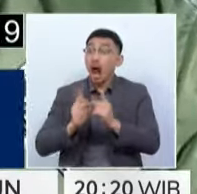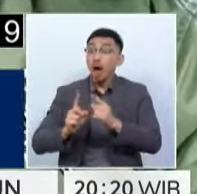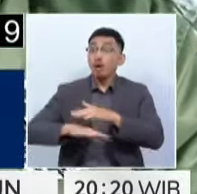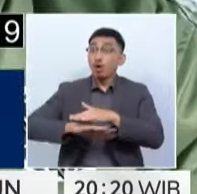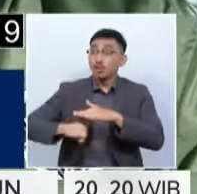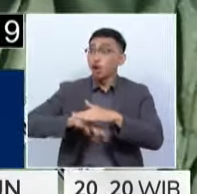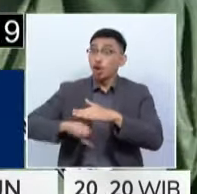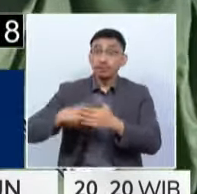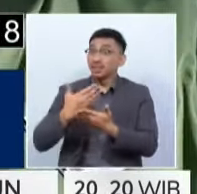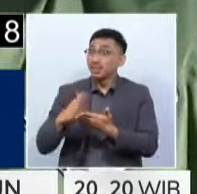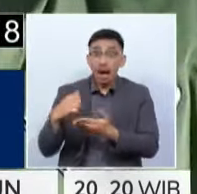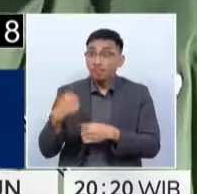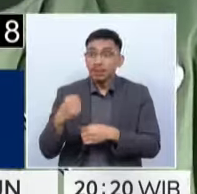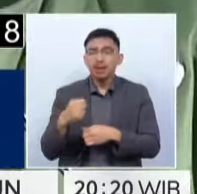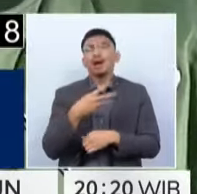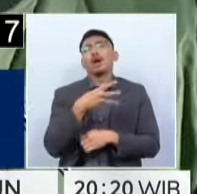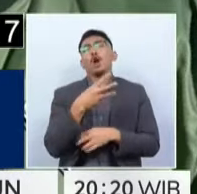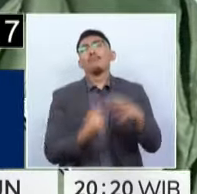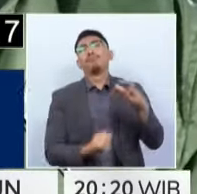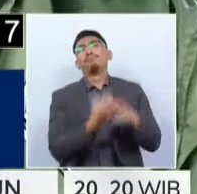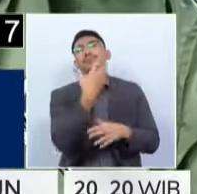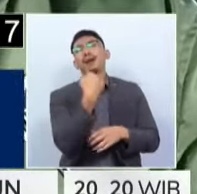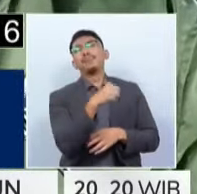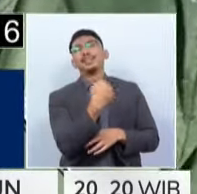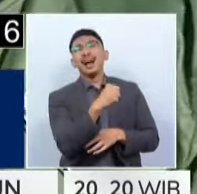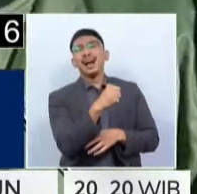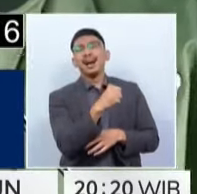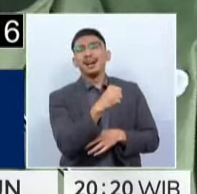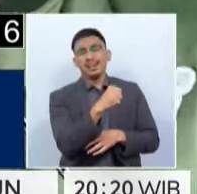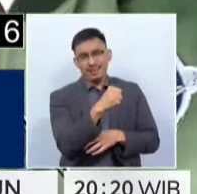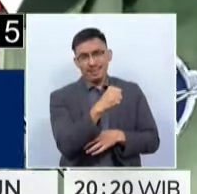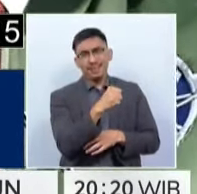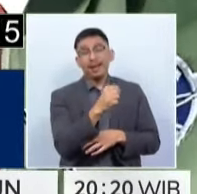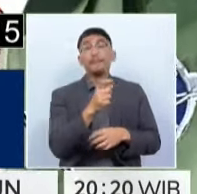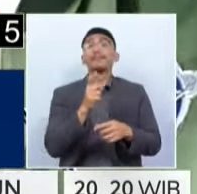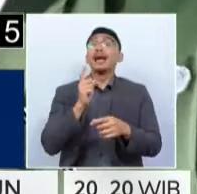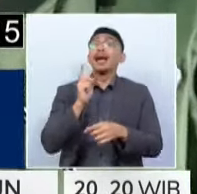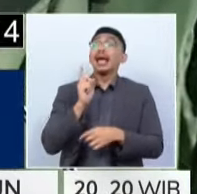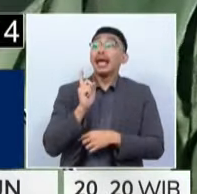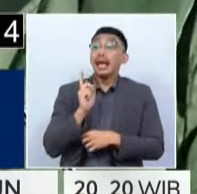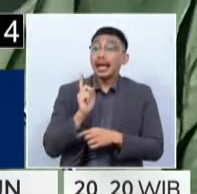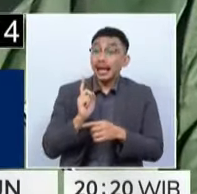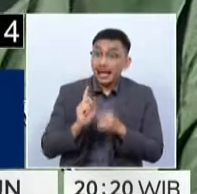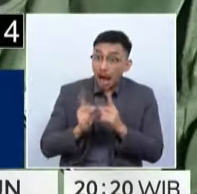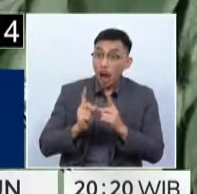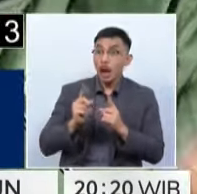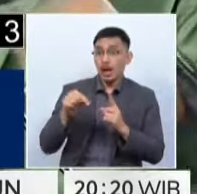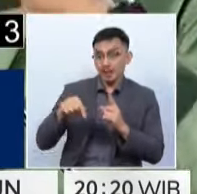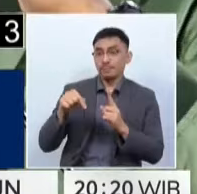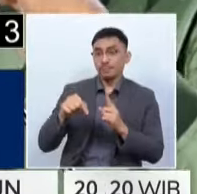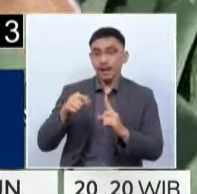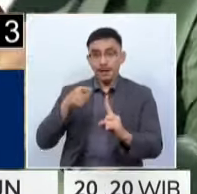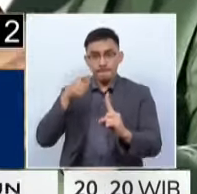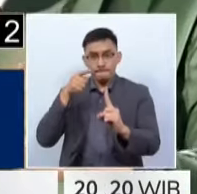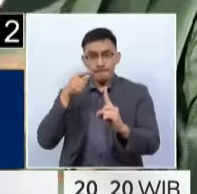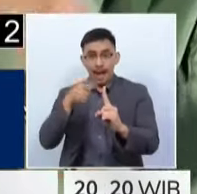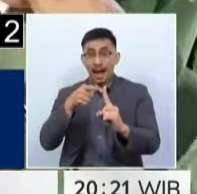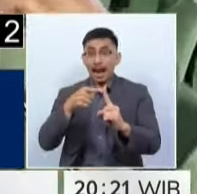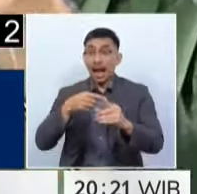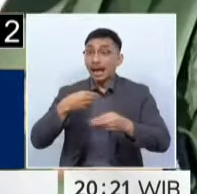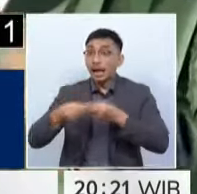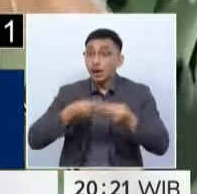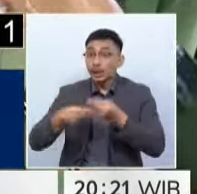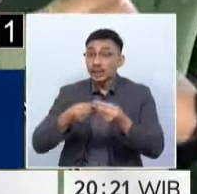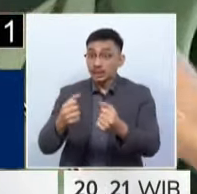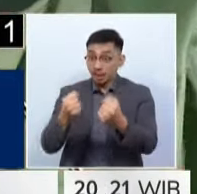S doing business mesti dilakukan hanya saja memang kalau kita bicara pada industri pertahanan kita mesti kita kuatkan